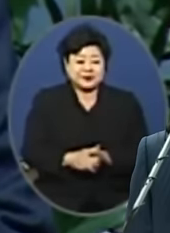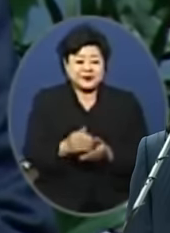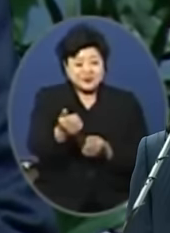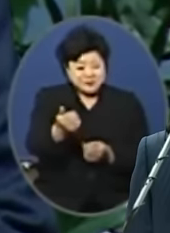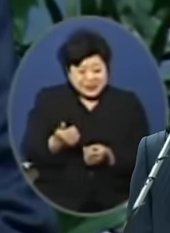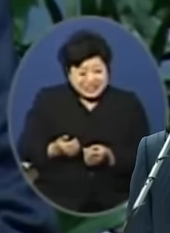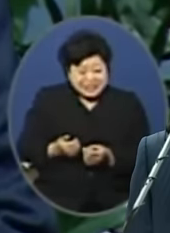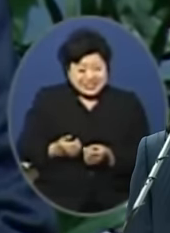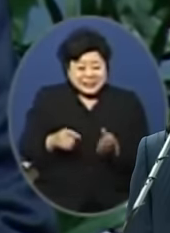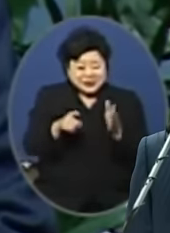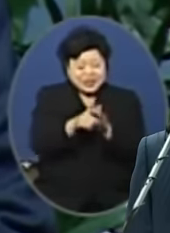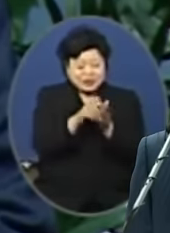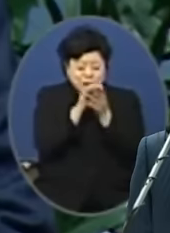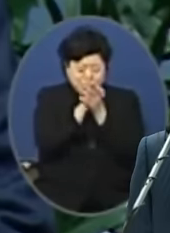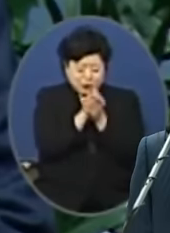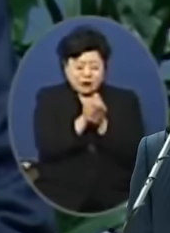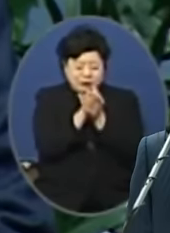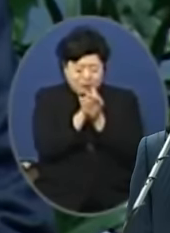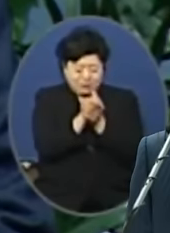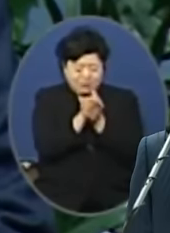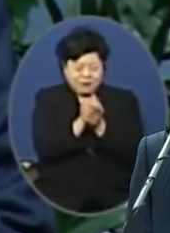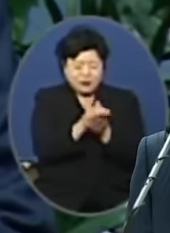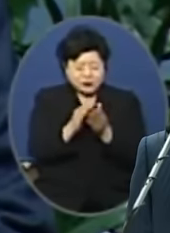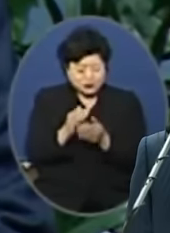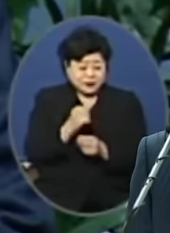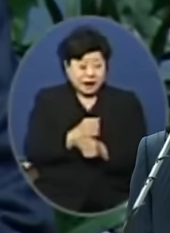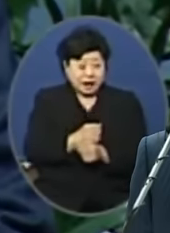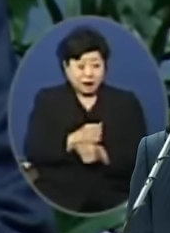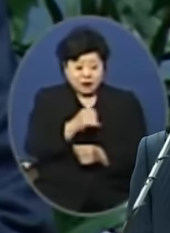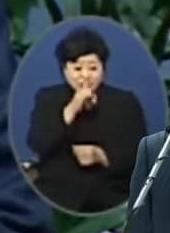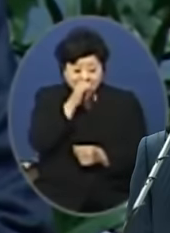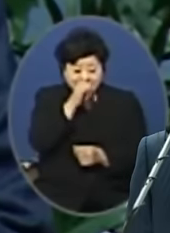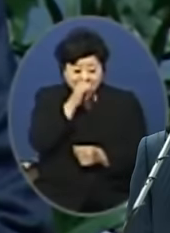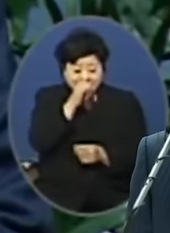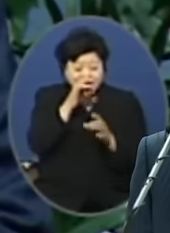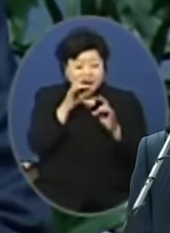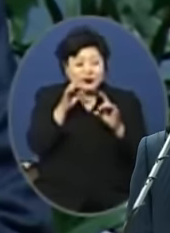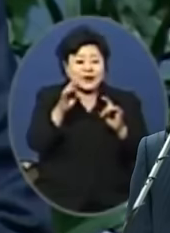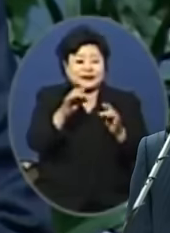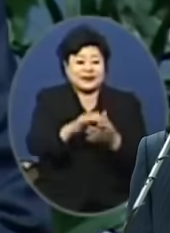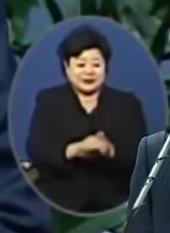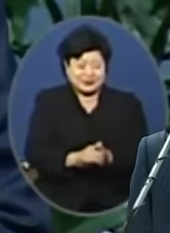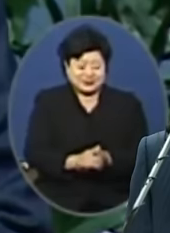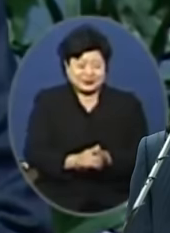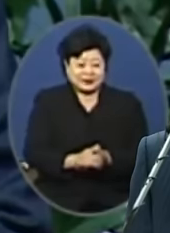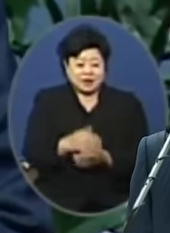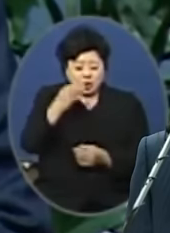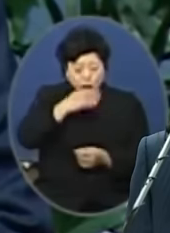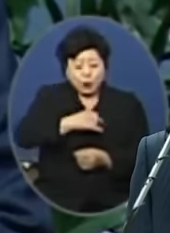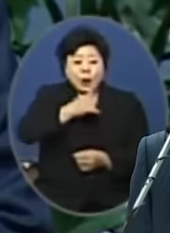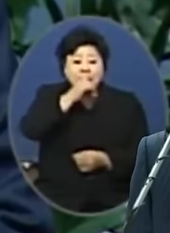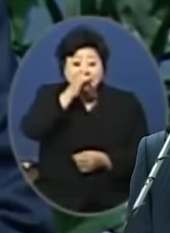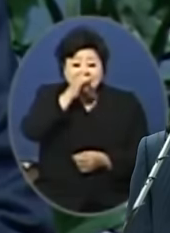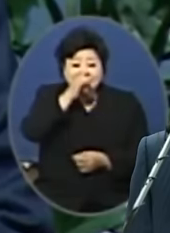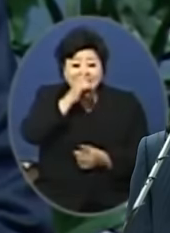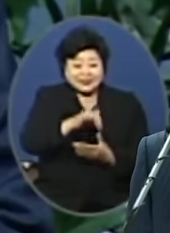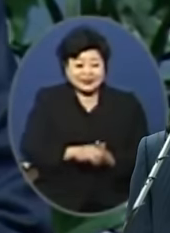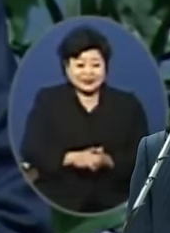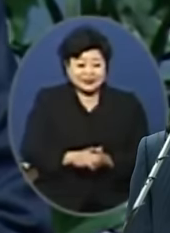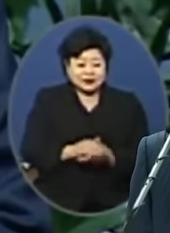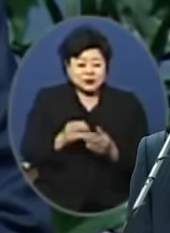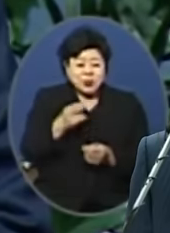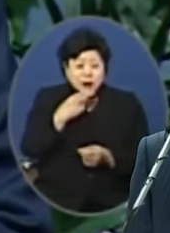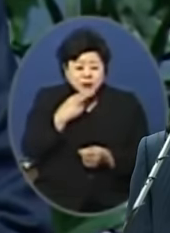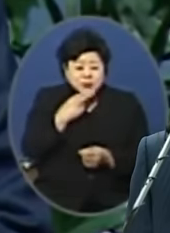미리 그 사람을 위해서 기도하고 준비를 하고 있다가 전도하는 것이 비로소 효과가 있는 것입니다.